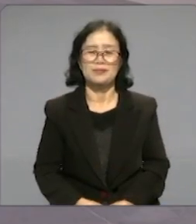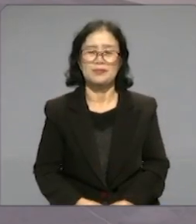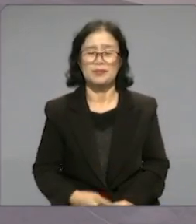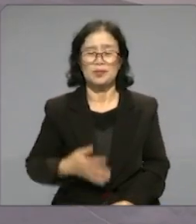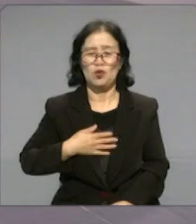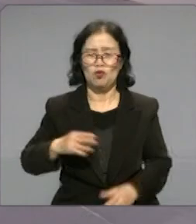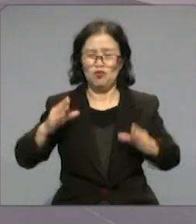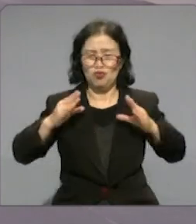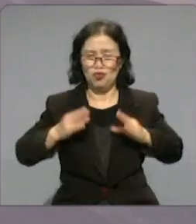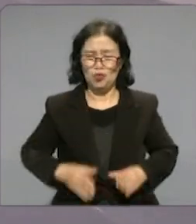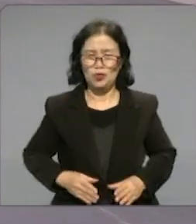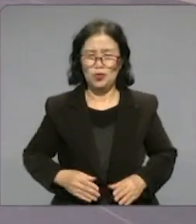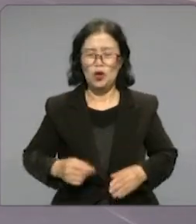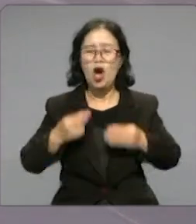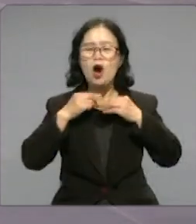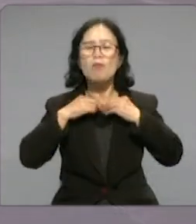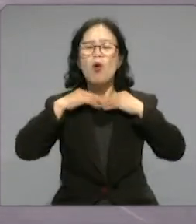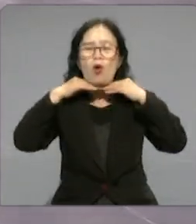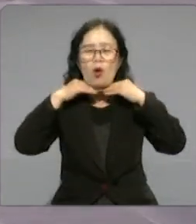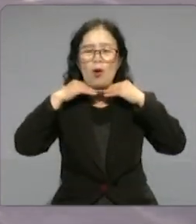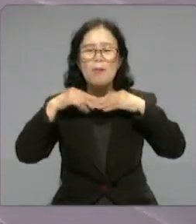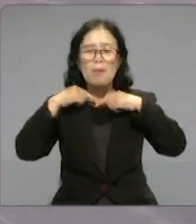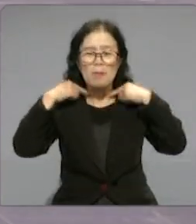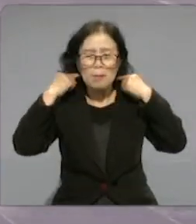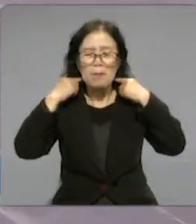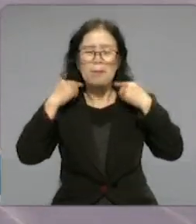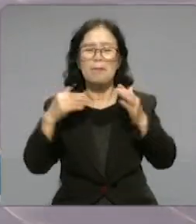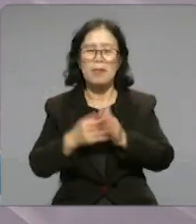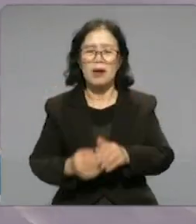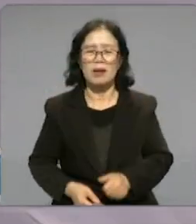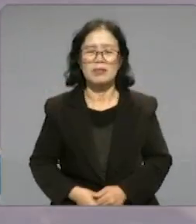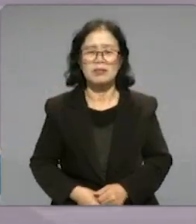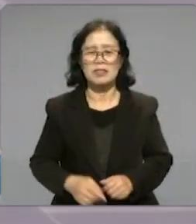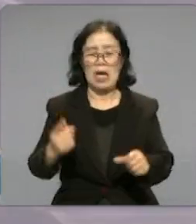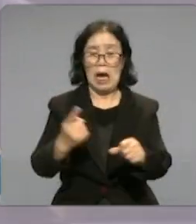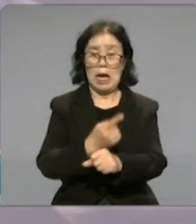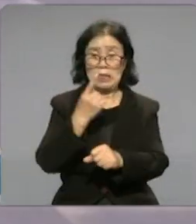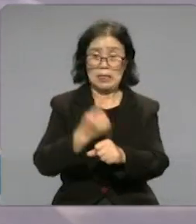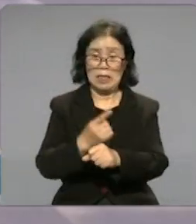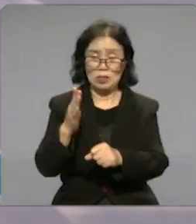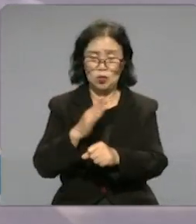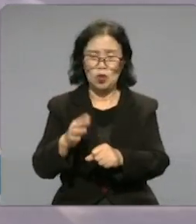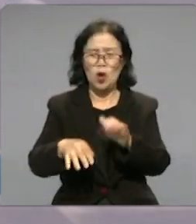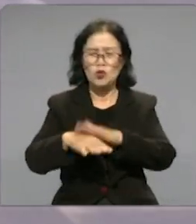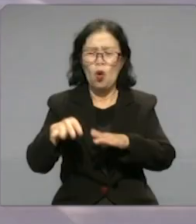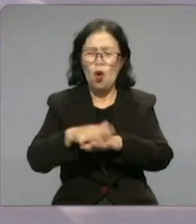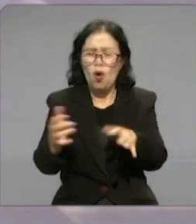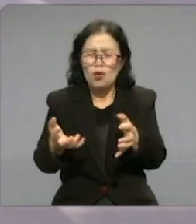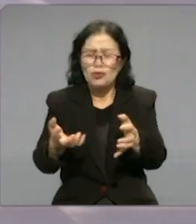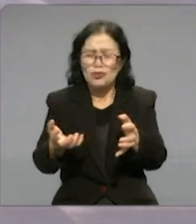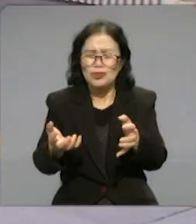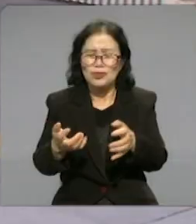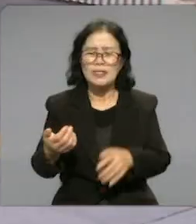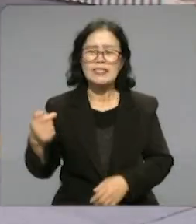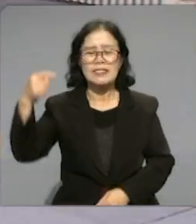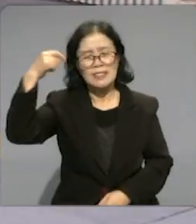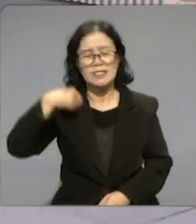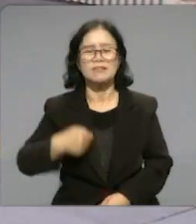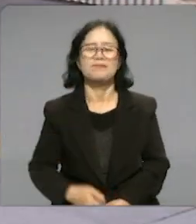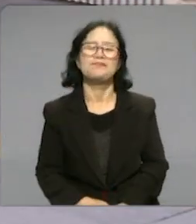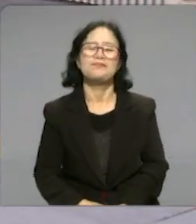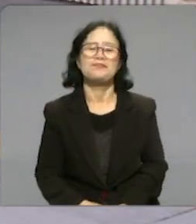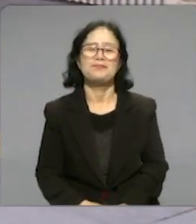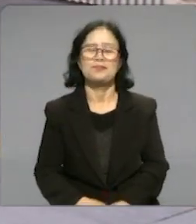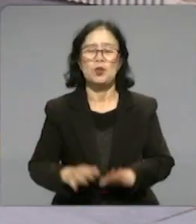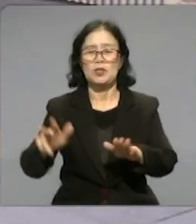저도 두꺼운 외투와 목티를 입고 나와봤는데요. 나온 지 한 시간도 안 돼서 손이 얼 느낌입니다.